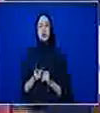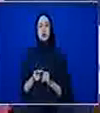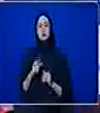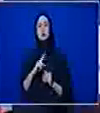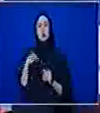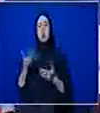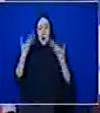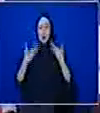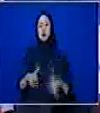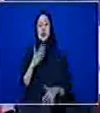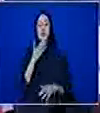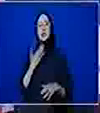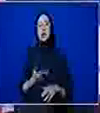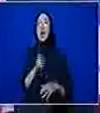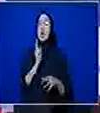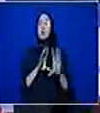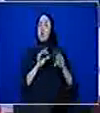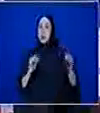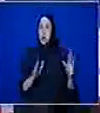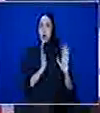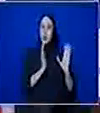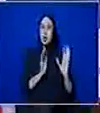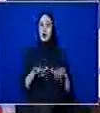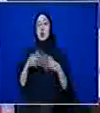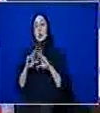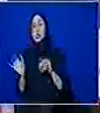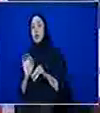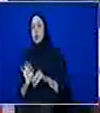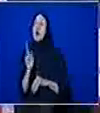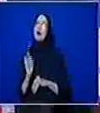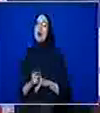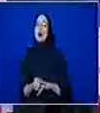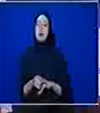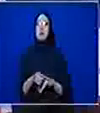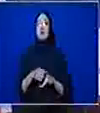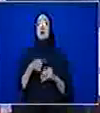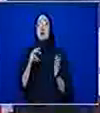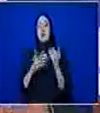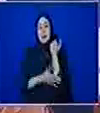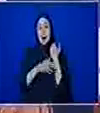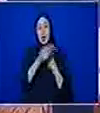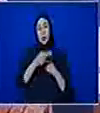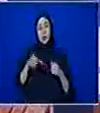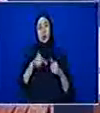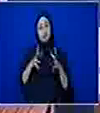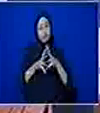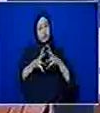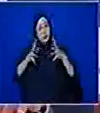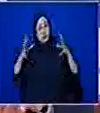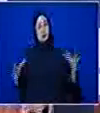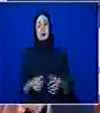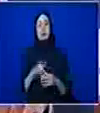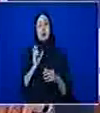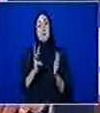yang sudah kita kerjakan, ada yang juga belum kita kerjakan, karena negara ini juga negara besar, bukan negara kecil. Mungkin persoalan di Jawa